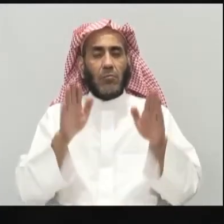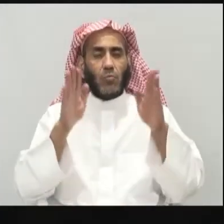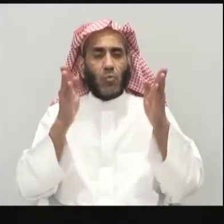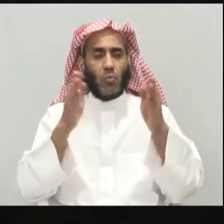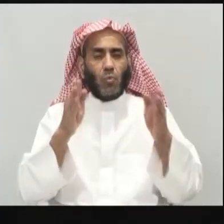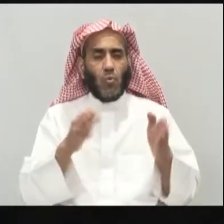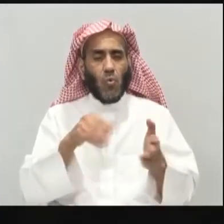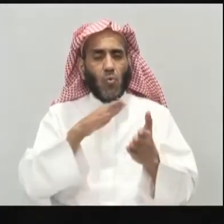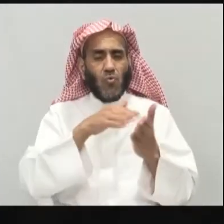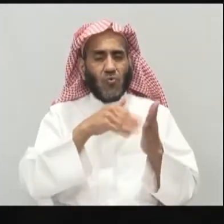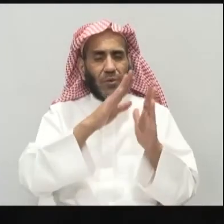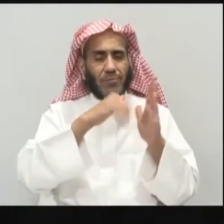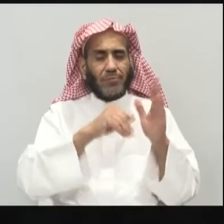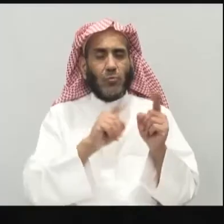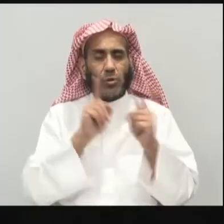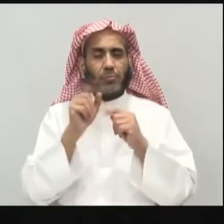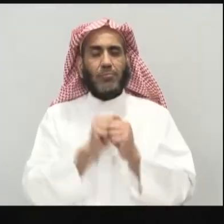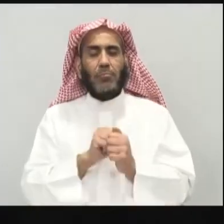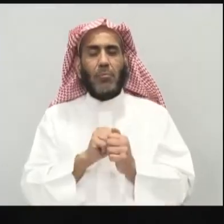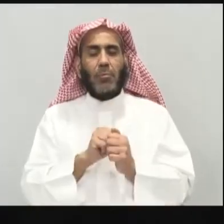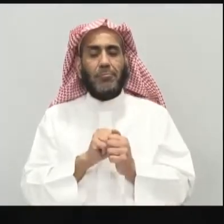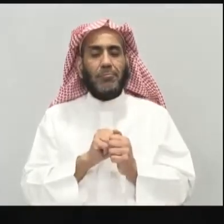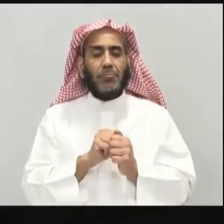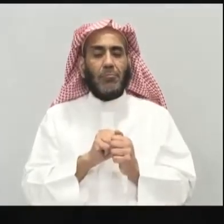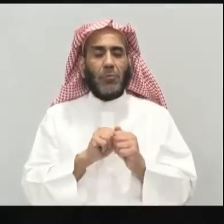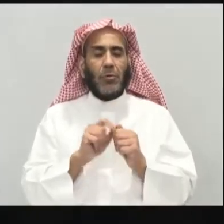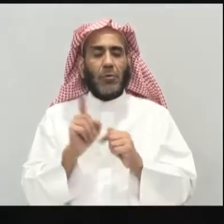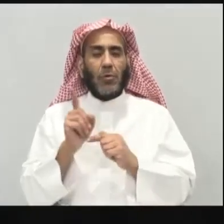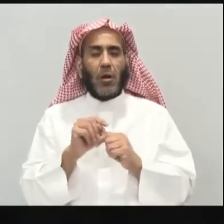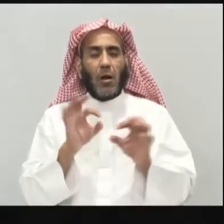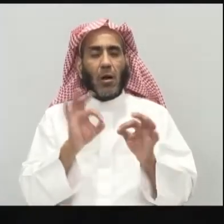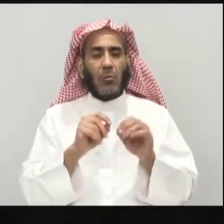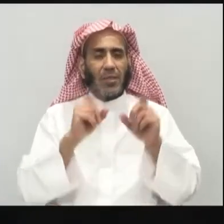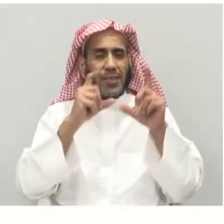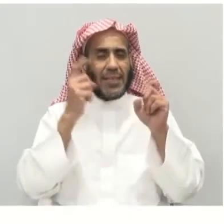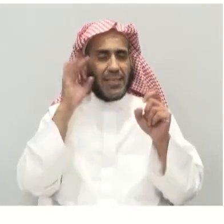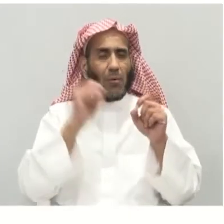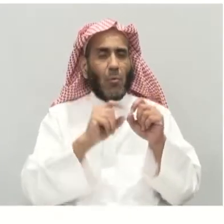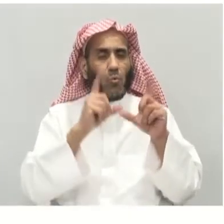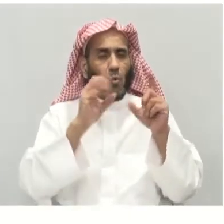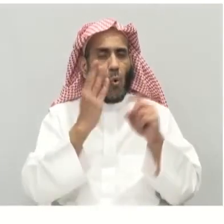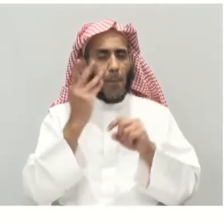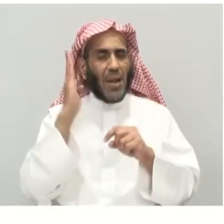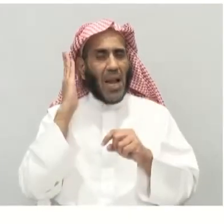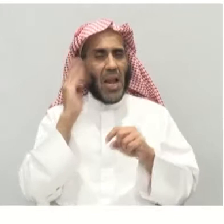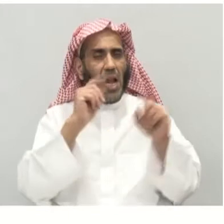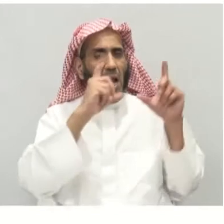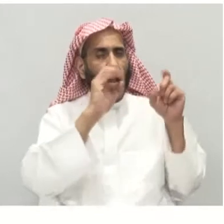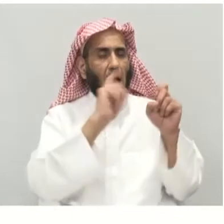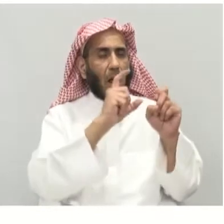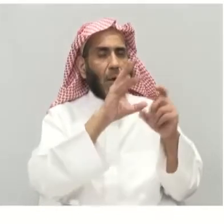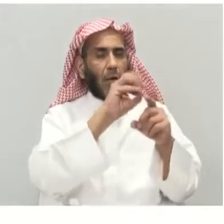حصتنا لهذه اليوم نشاهد هنا امامكم همم تشاهدون امامكم رابط الدرس الرقمي بامكانكم يقول علي ستجون